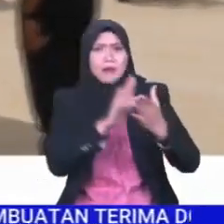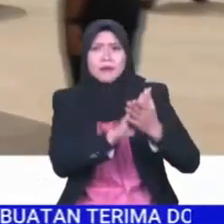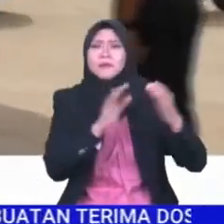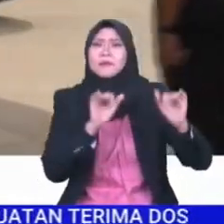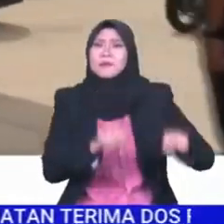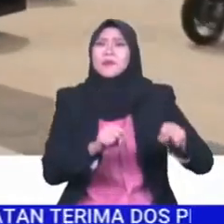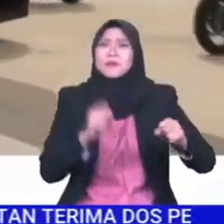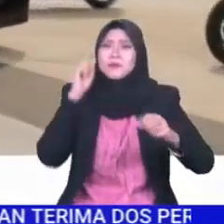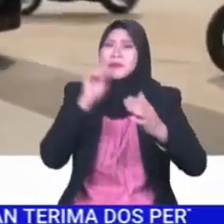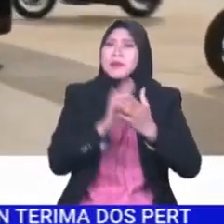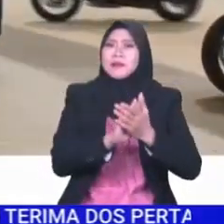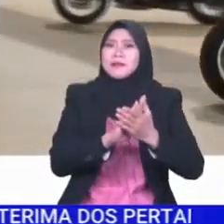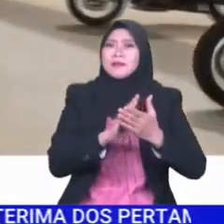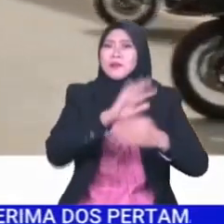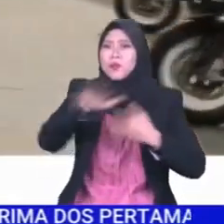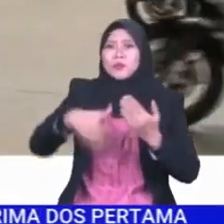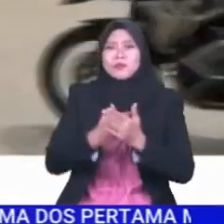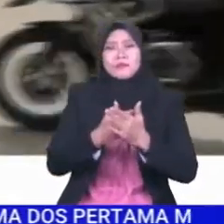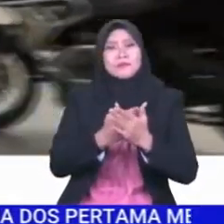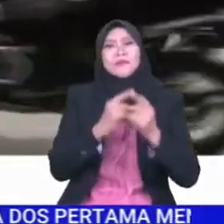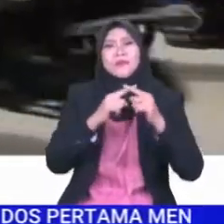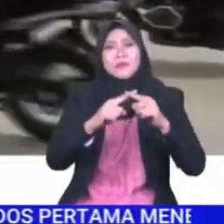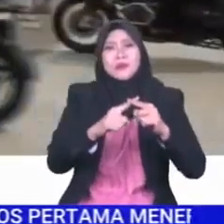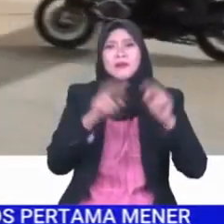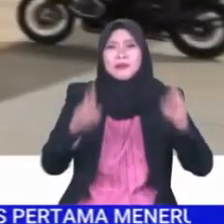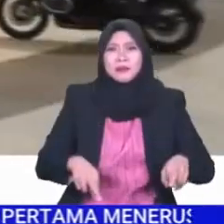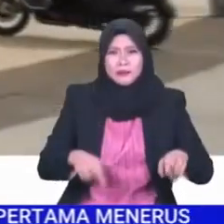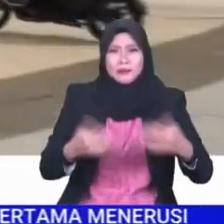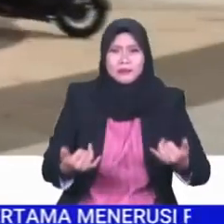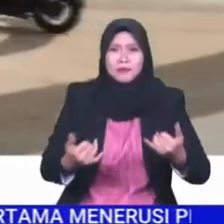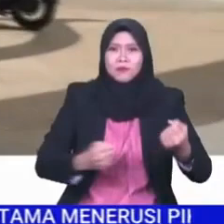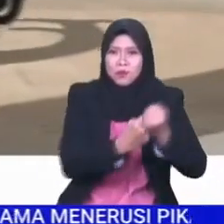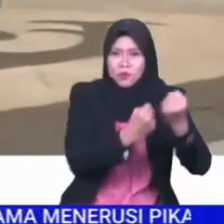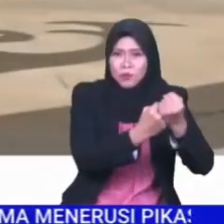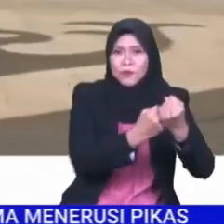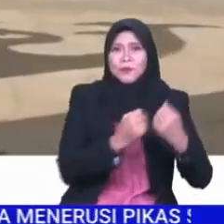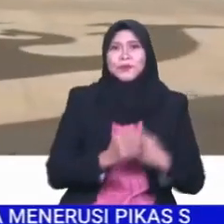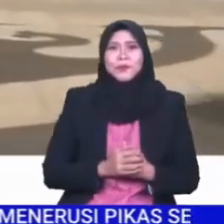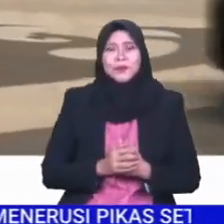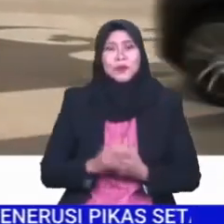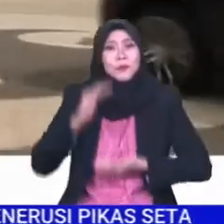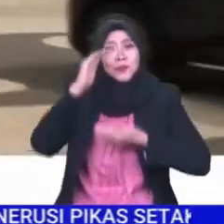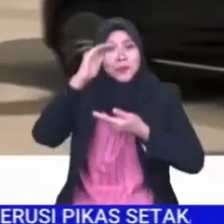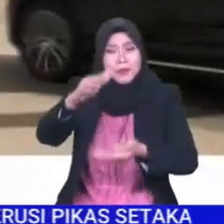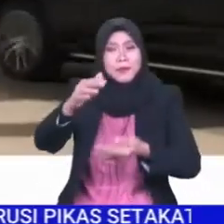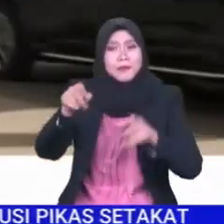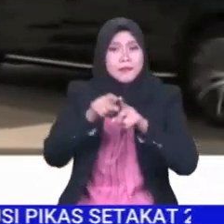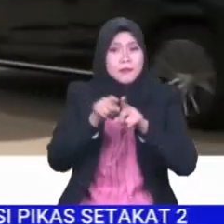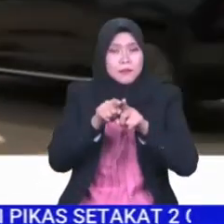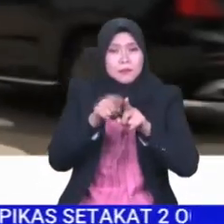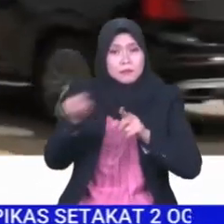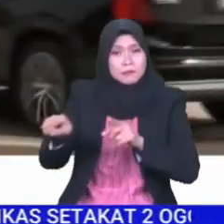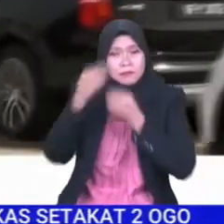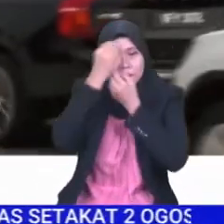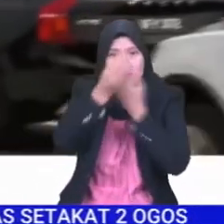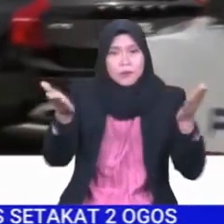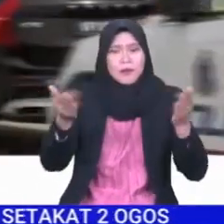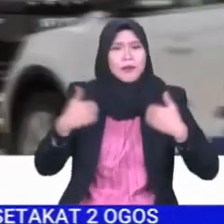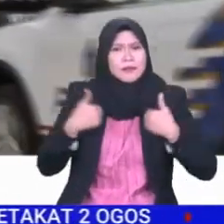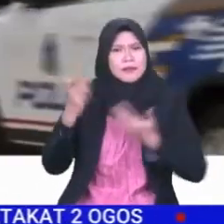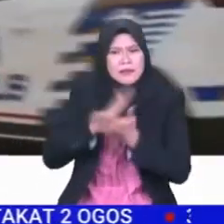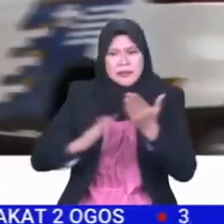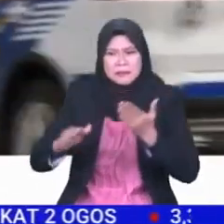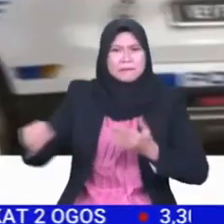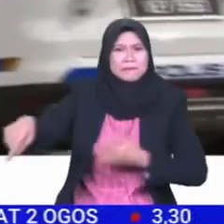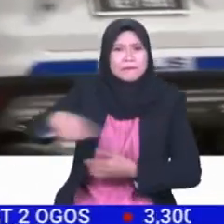masih mempunyai kepercayaan majoriti ahli Dewan Rakyat pada masa ini. Dalam perutusan sama, Tan Sri Muhyiddin Yassin turut mendedahkan ada pihak yang